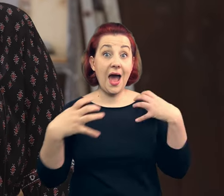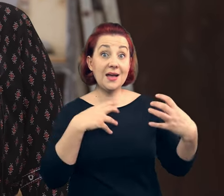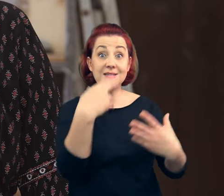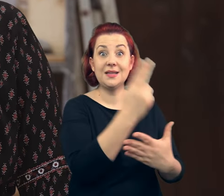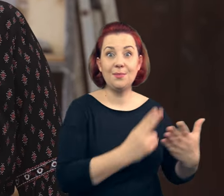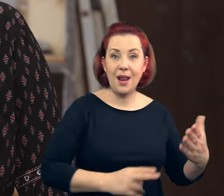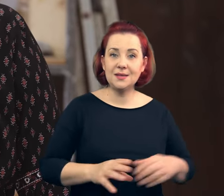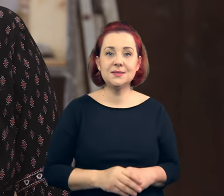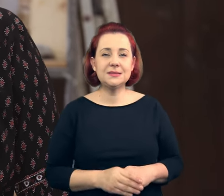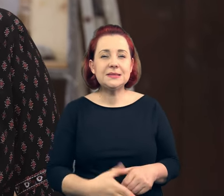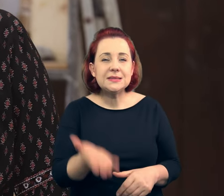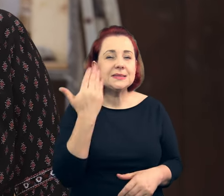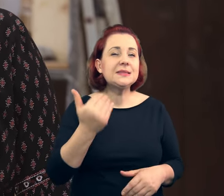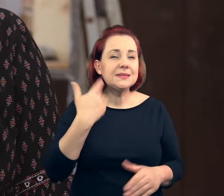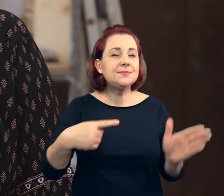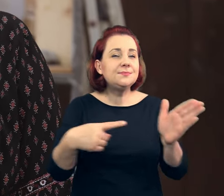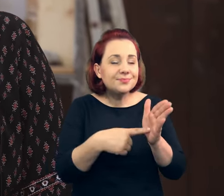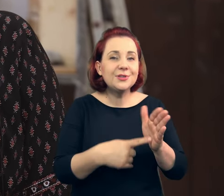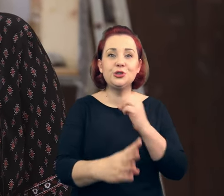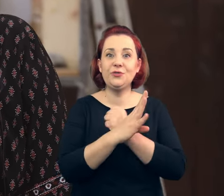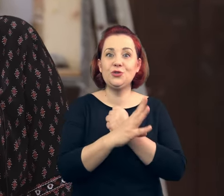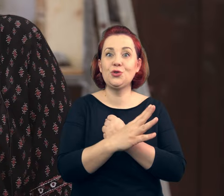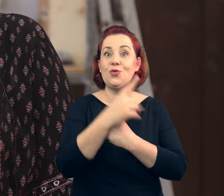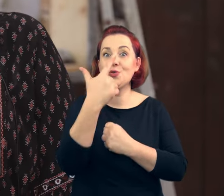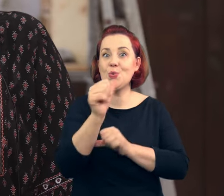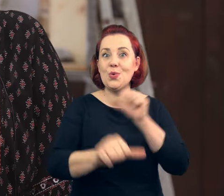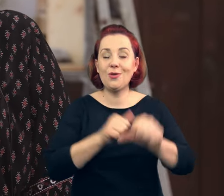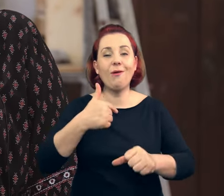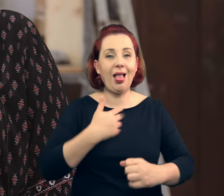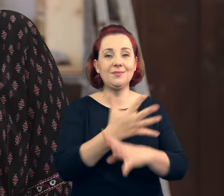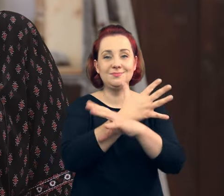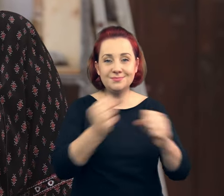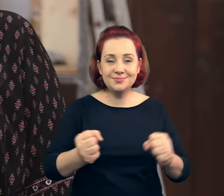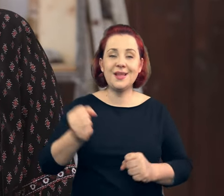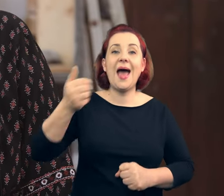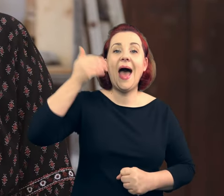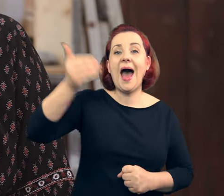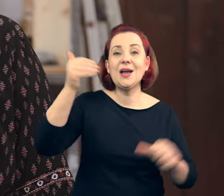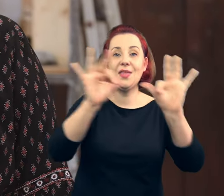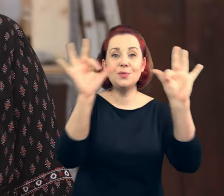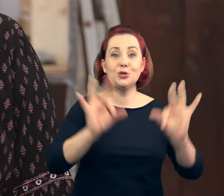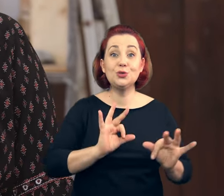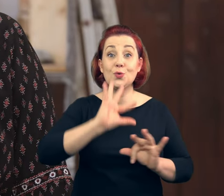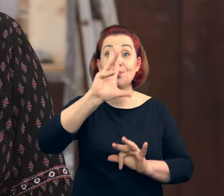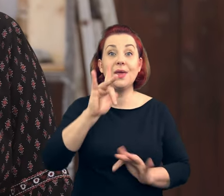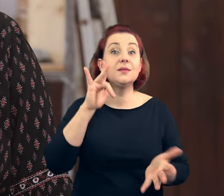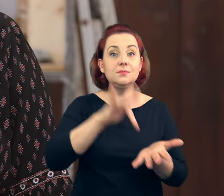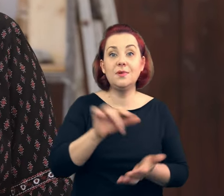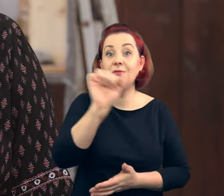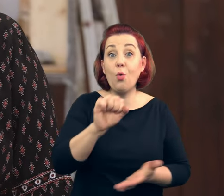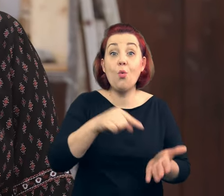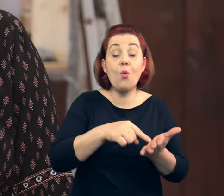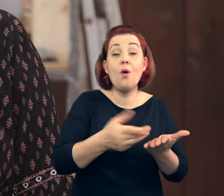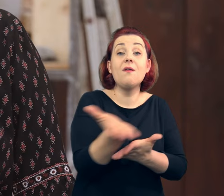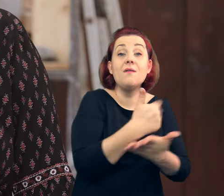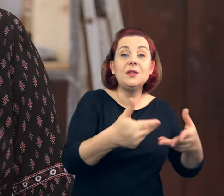dawno temu, w 1992 roku ukończyłam Akademię Sztuk Pięknych we Wrocławiu, właśnie Wydział Ceramiki